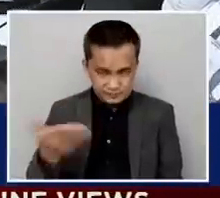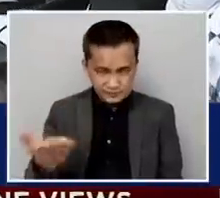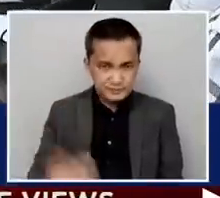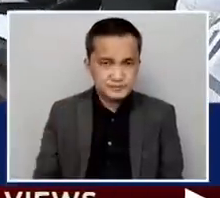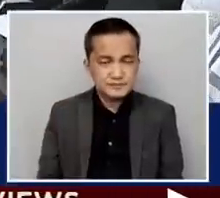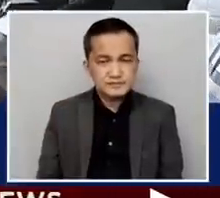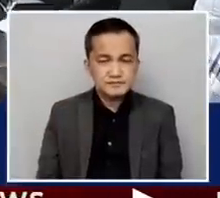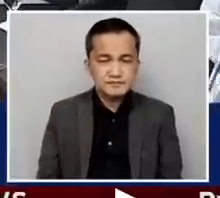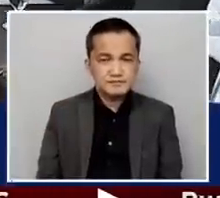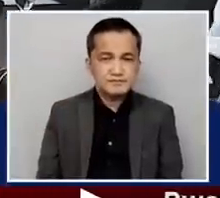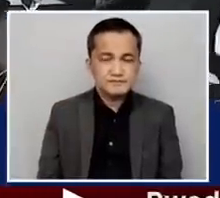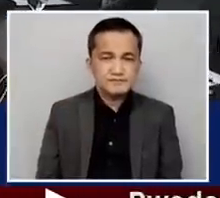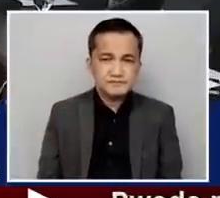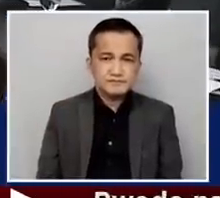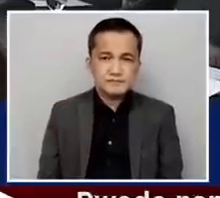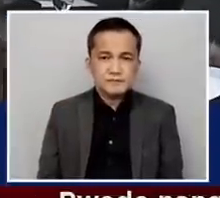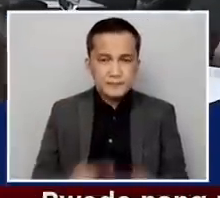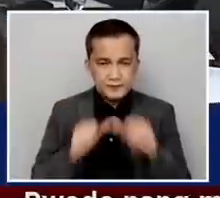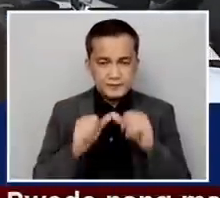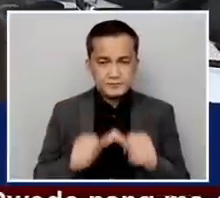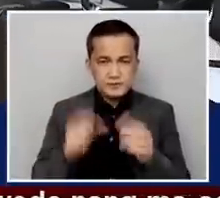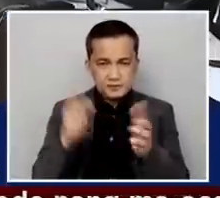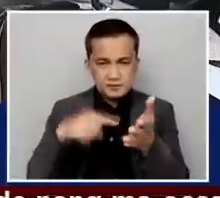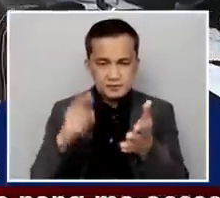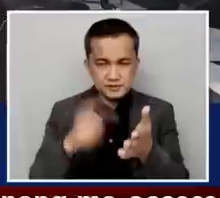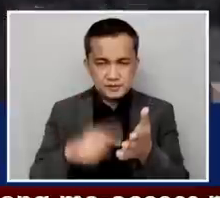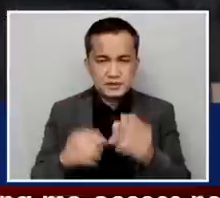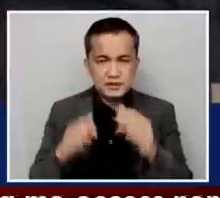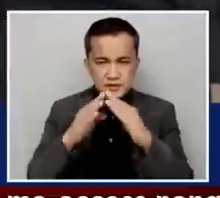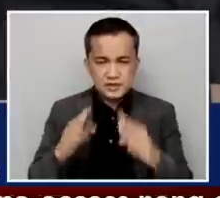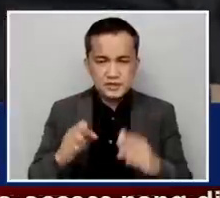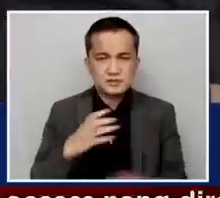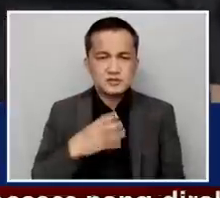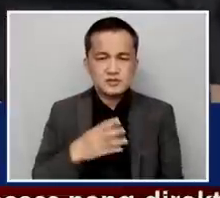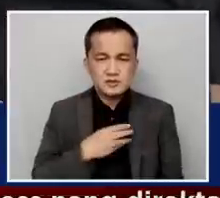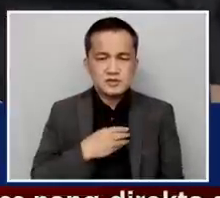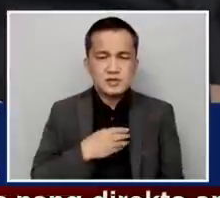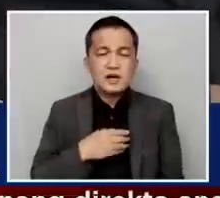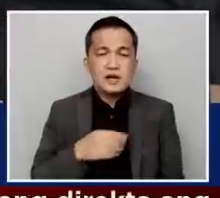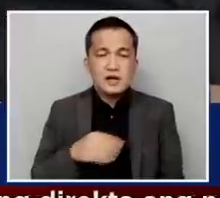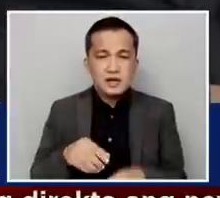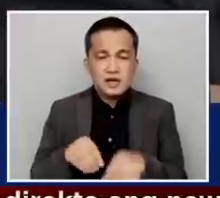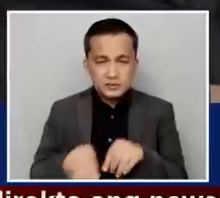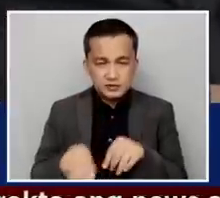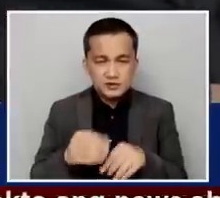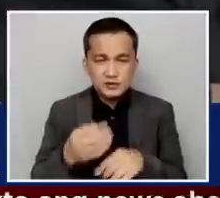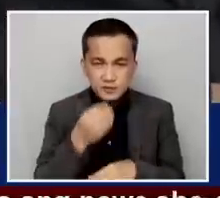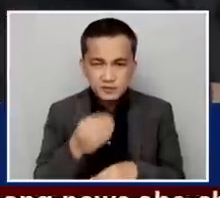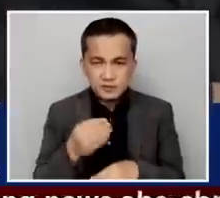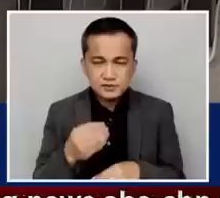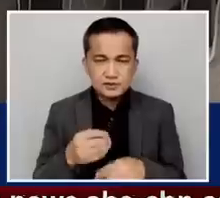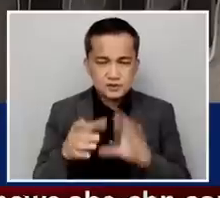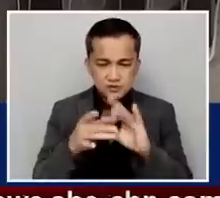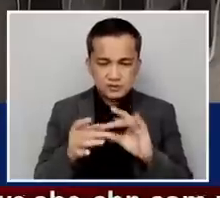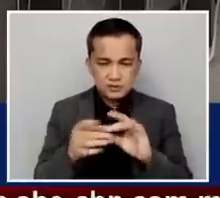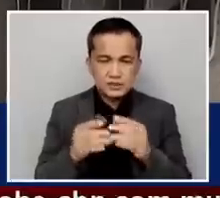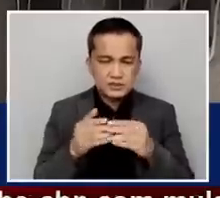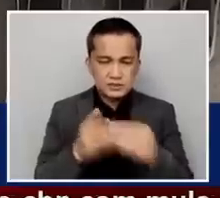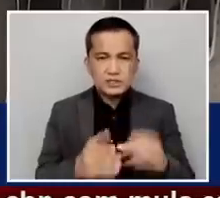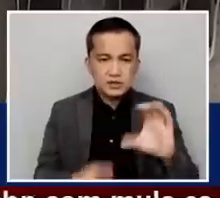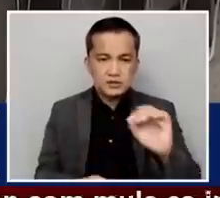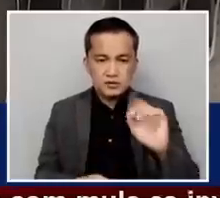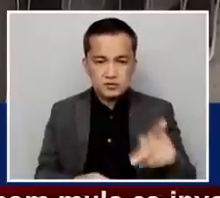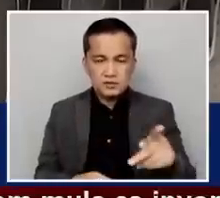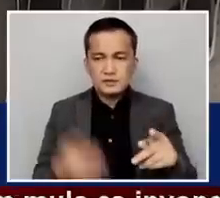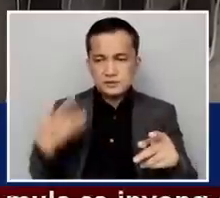Sa pagpapatuloy ng imbestigasyon ng House Committee on Agriculture and Food, ikinwento ng lider ng isang kooperatibang agrikultural ang umano'y